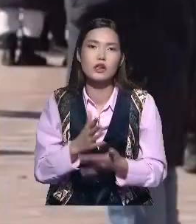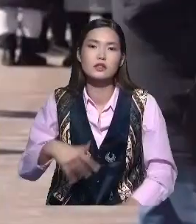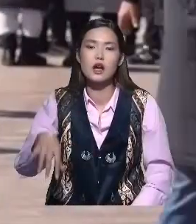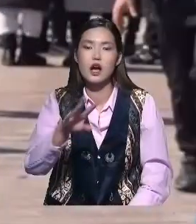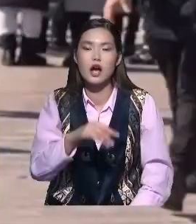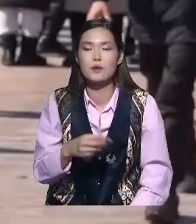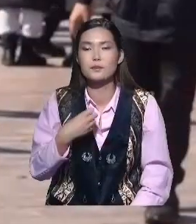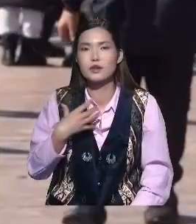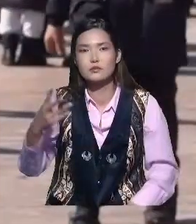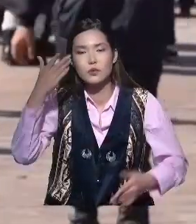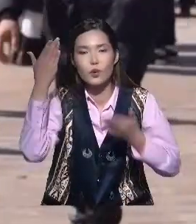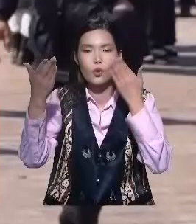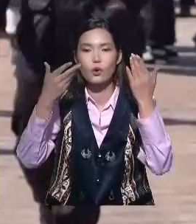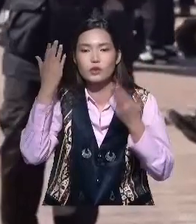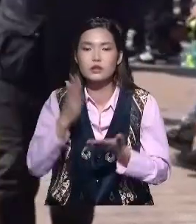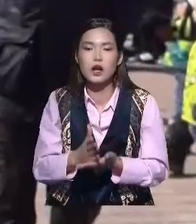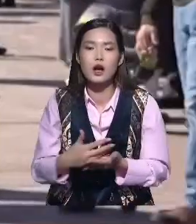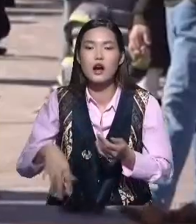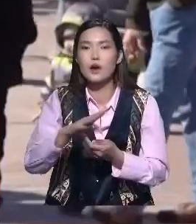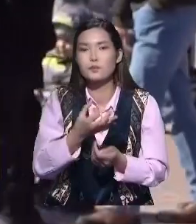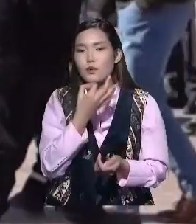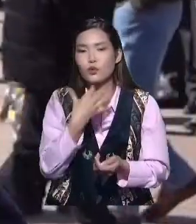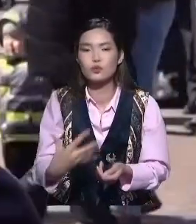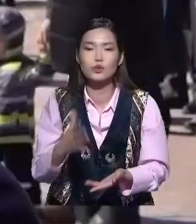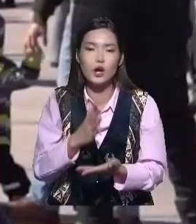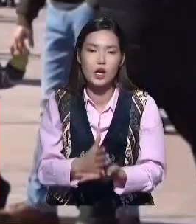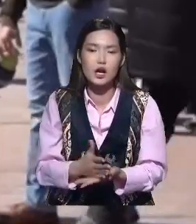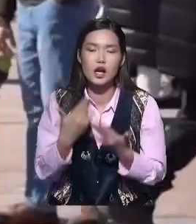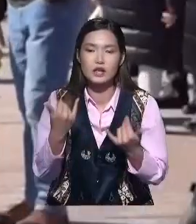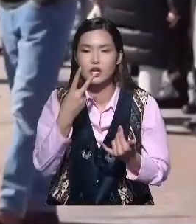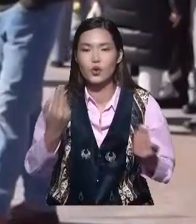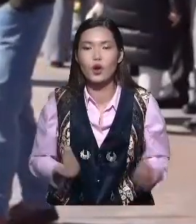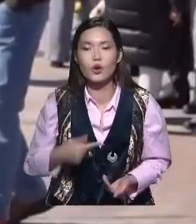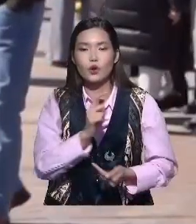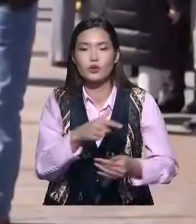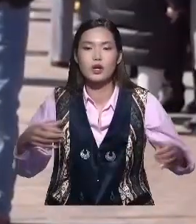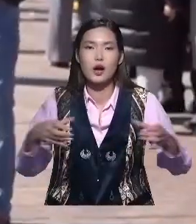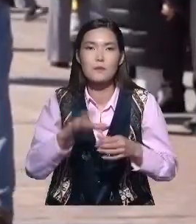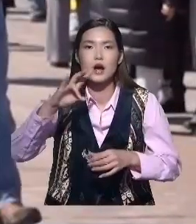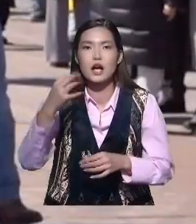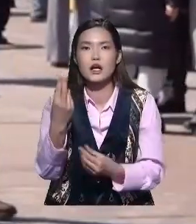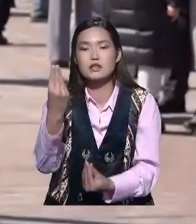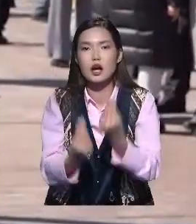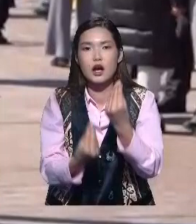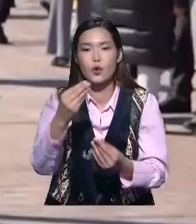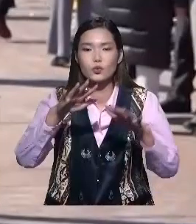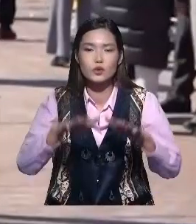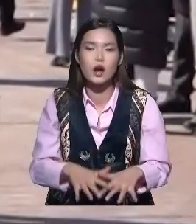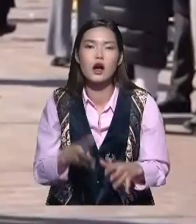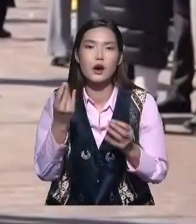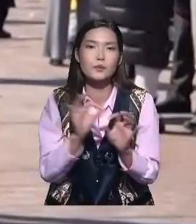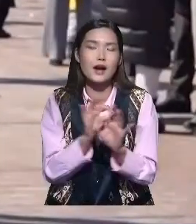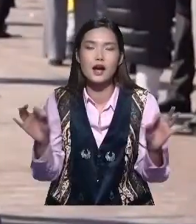көңілді, бәріне ұнап жатыр. Осы аэропорт тұрғындарымен бірге ұлттық ойындарымызды ұлықтап, тамаша бір